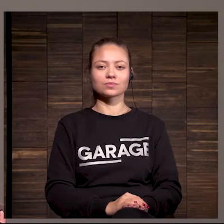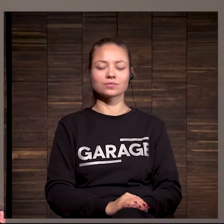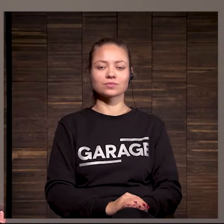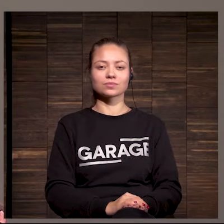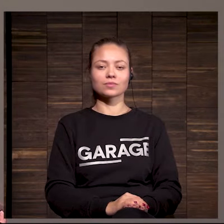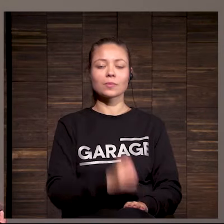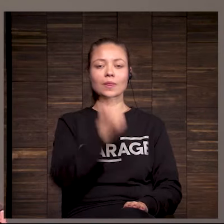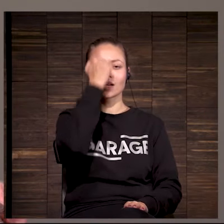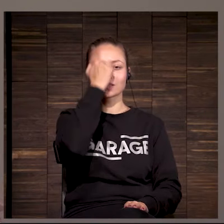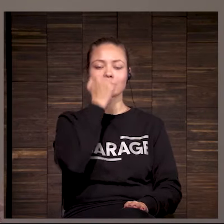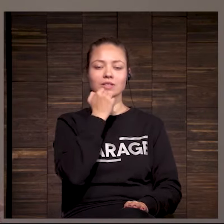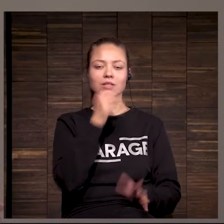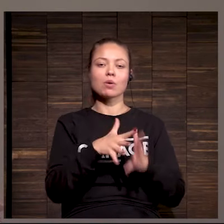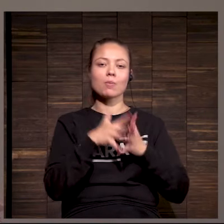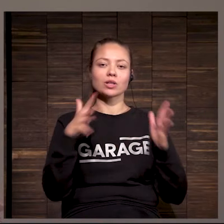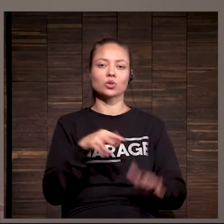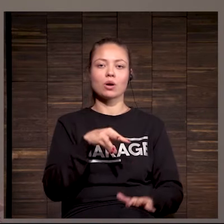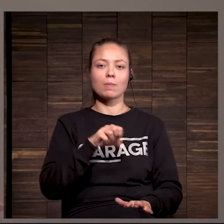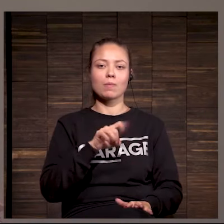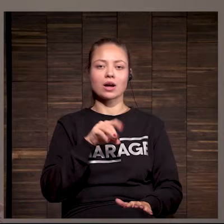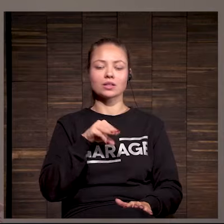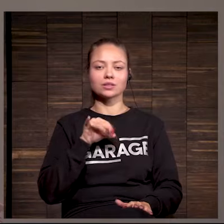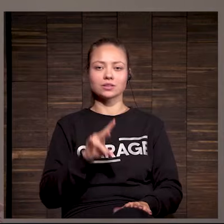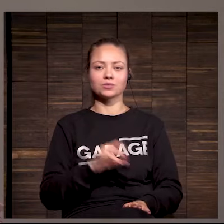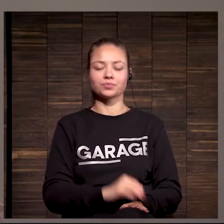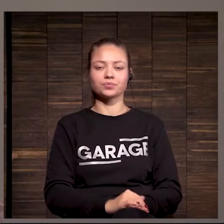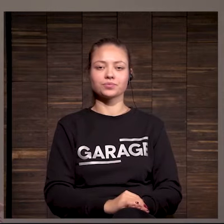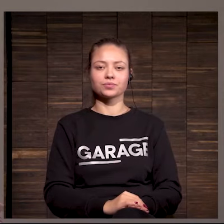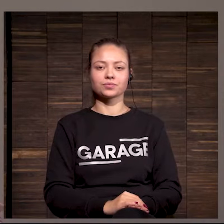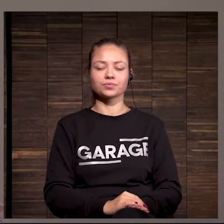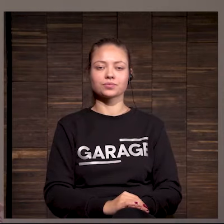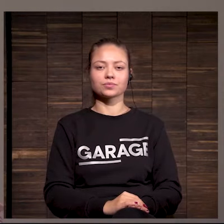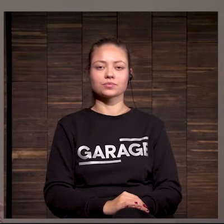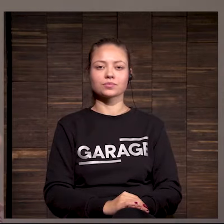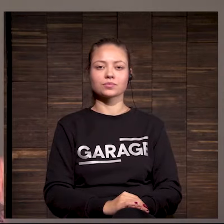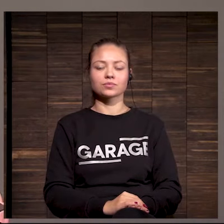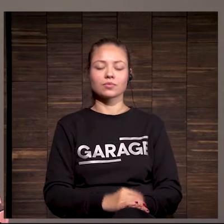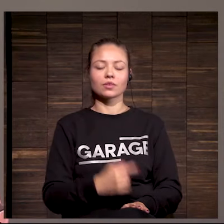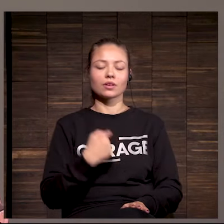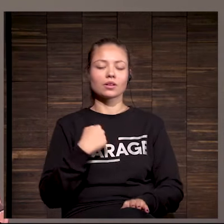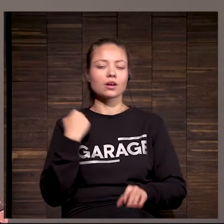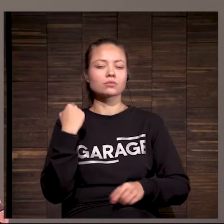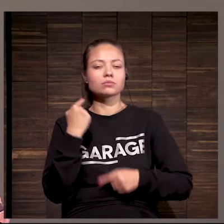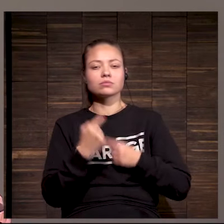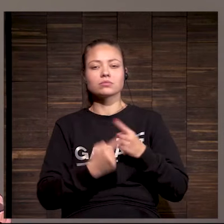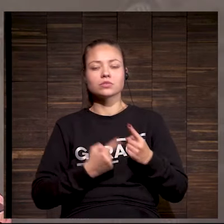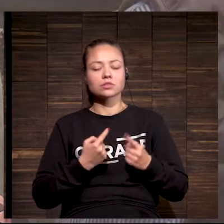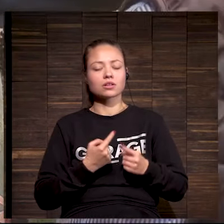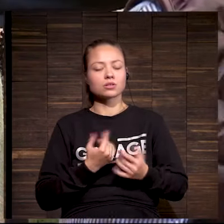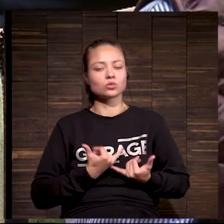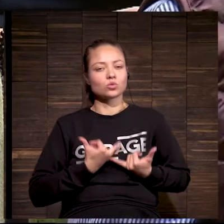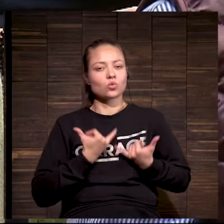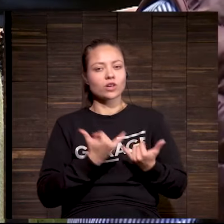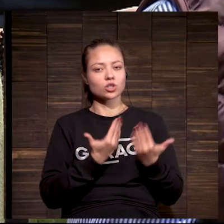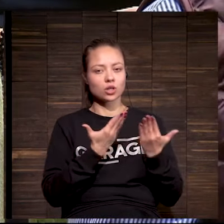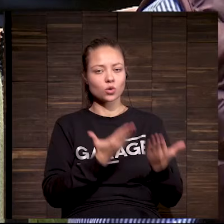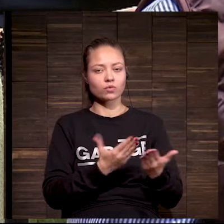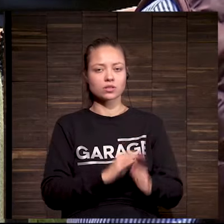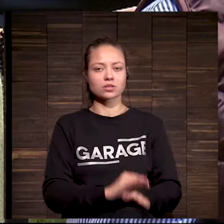спасибо большая мартин и индастриз партии я бесконечно вас уважаю